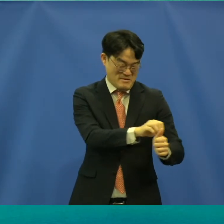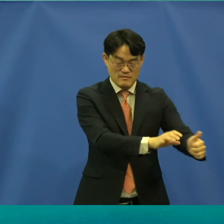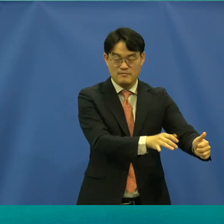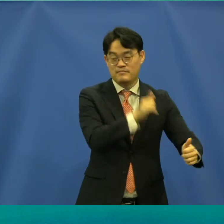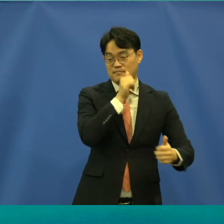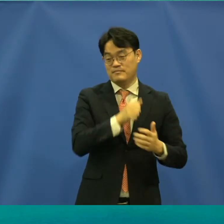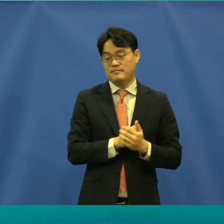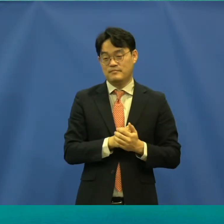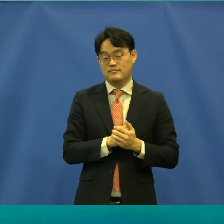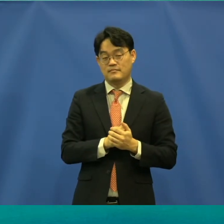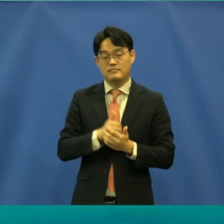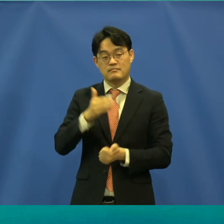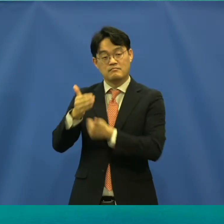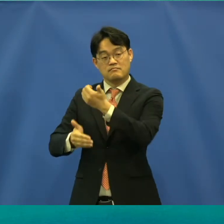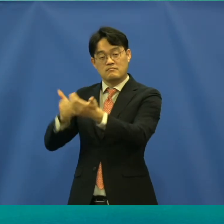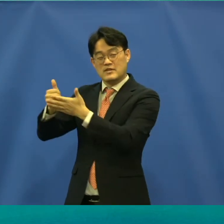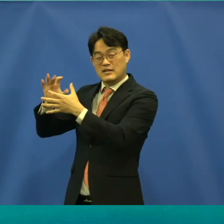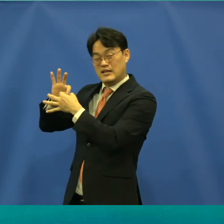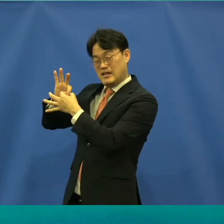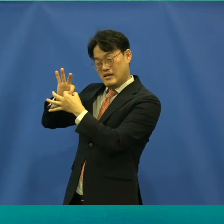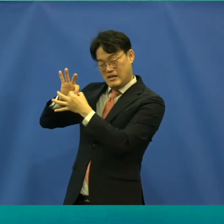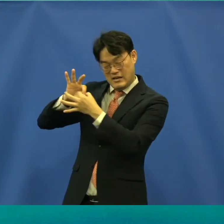계속 말씀하십니다.